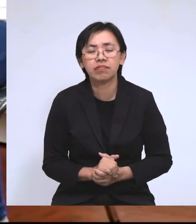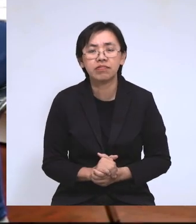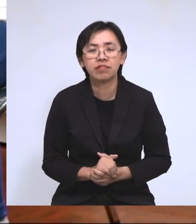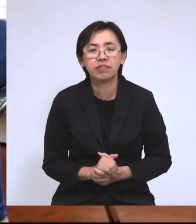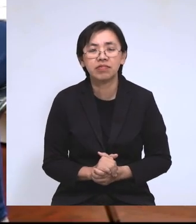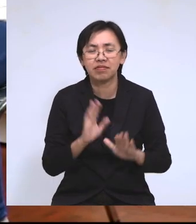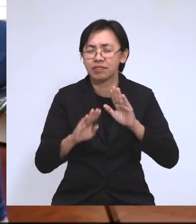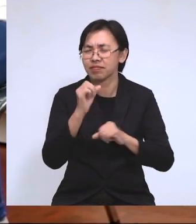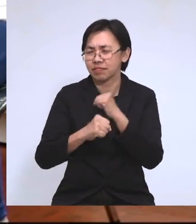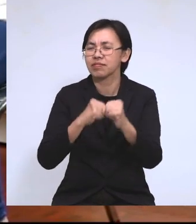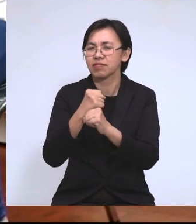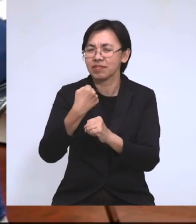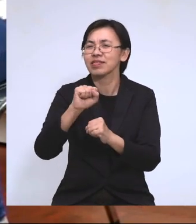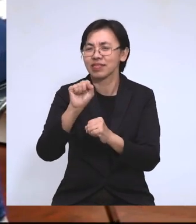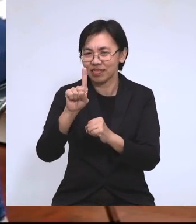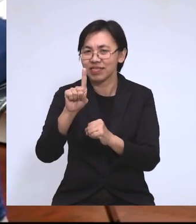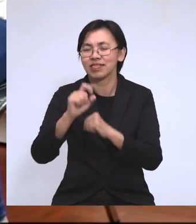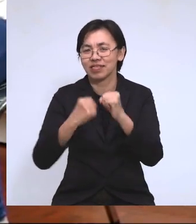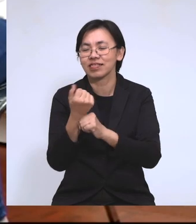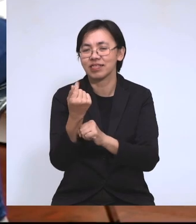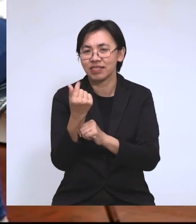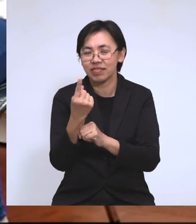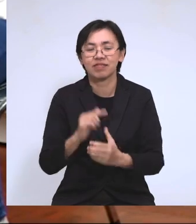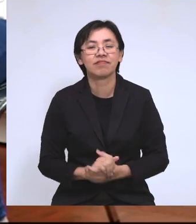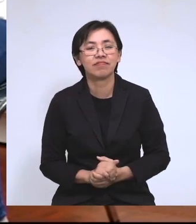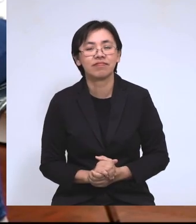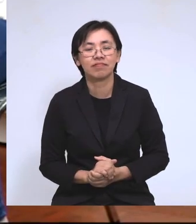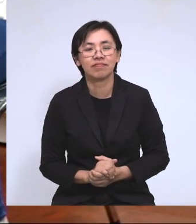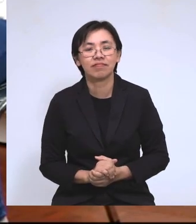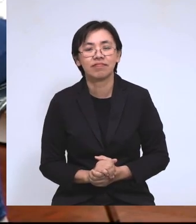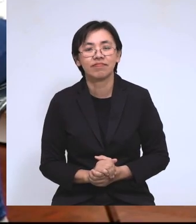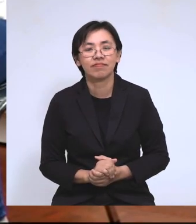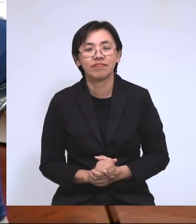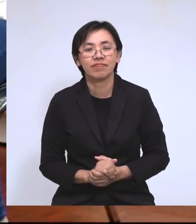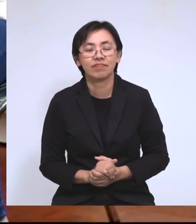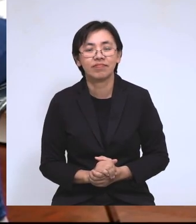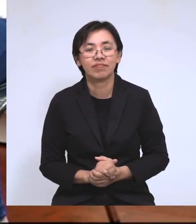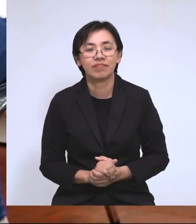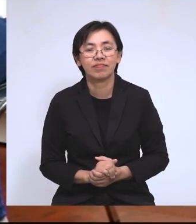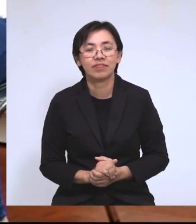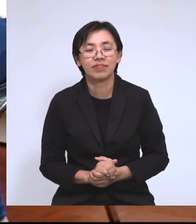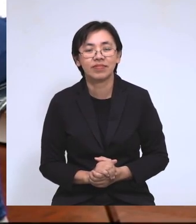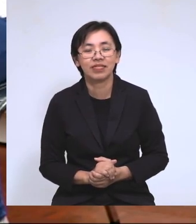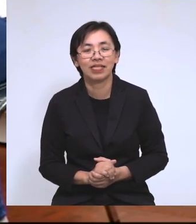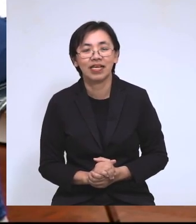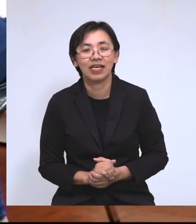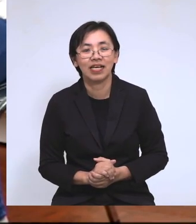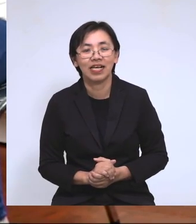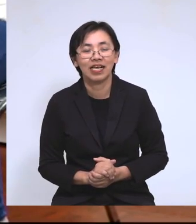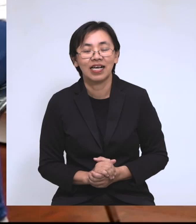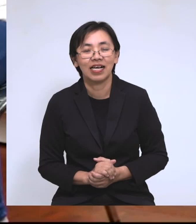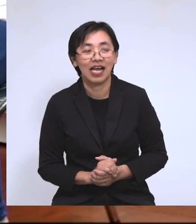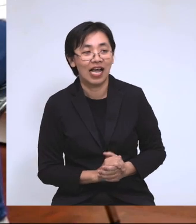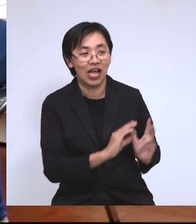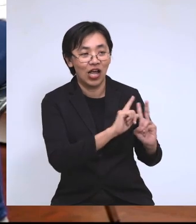ม่ กี่ปีแล้วเราเจอกัน น่าจะ11ปีไหมคะ 11ปีใช่ค่ะก็คือว่าคุณแ